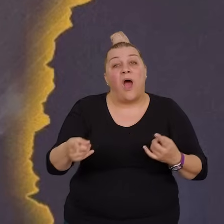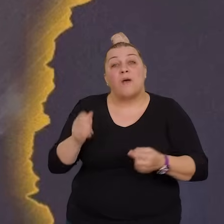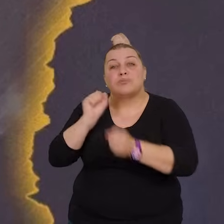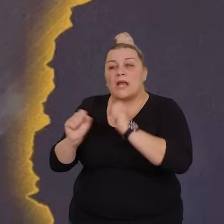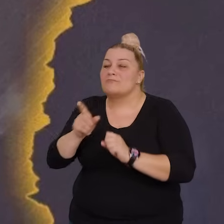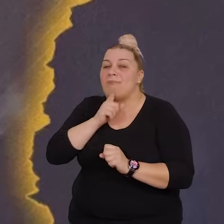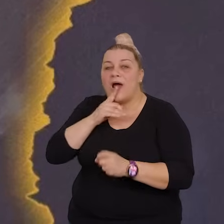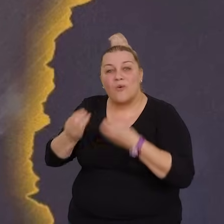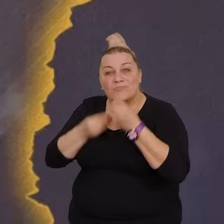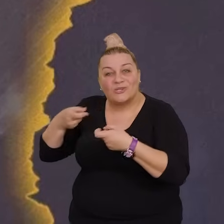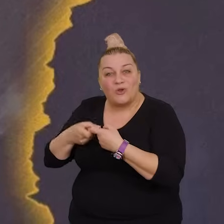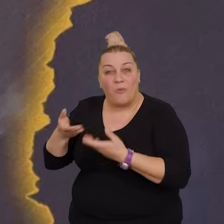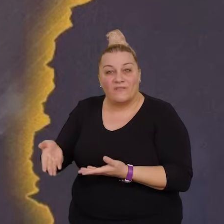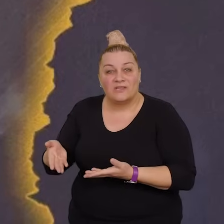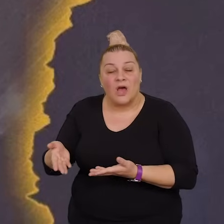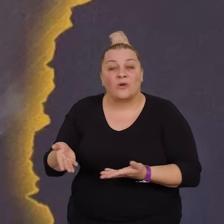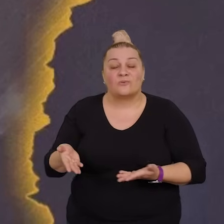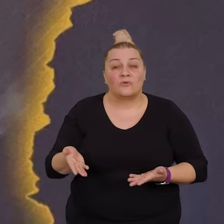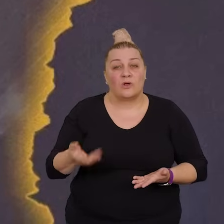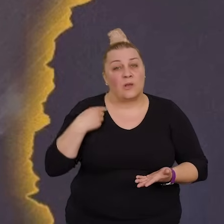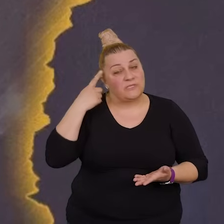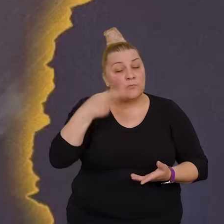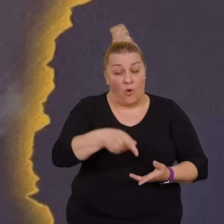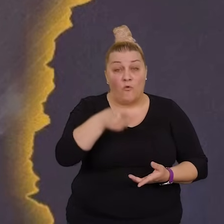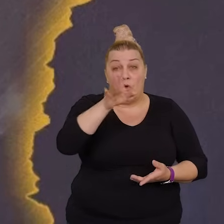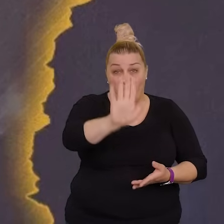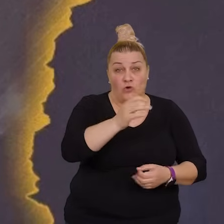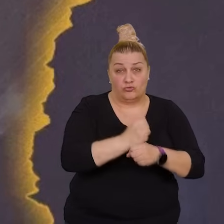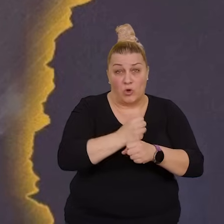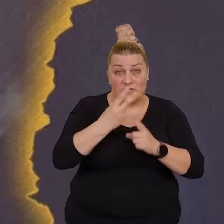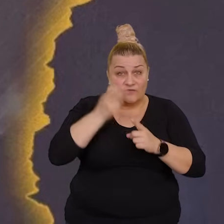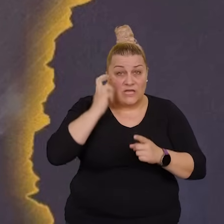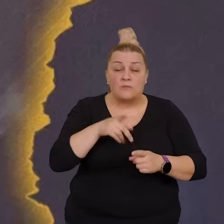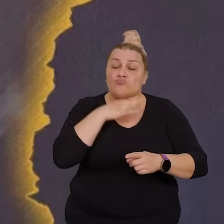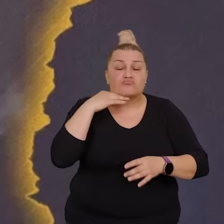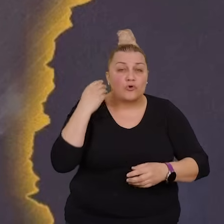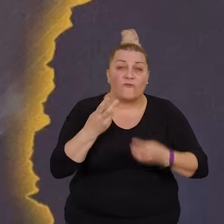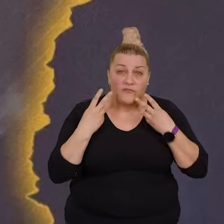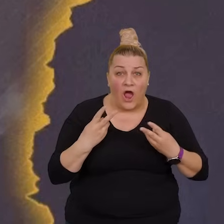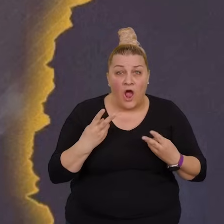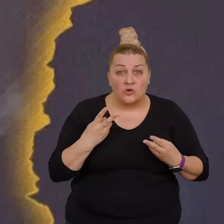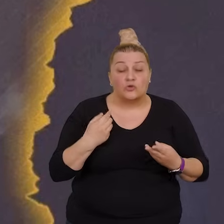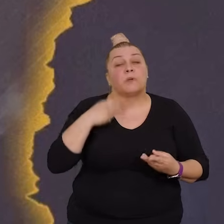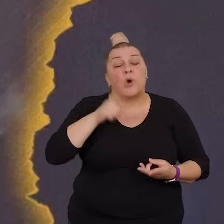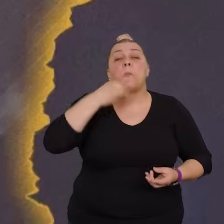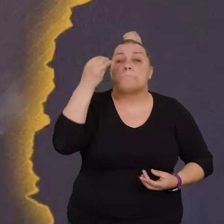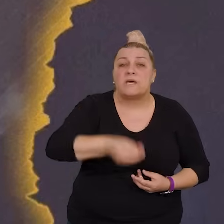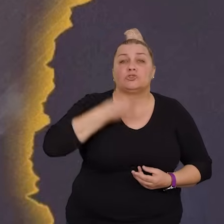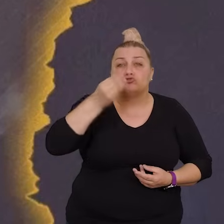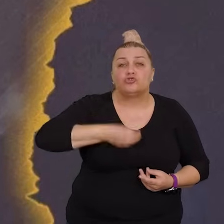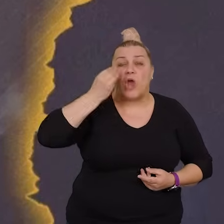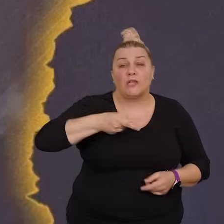malo govori ili nikako i vama hvala na ome što radite. Ja mislim da je to strašno važno da o tome pričamo, barem da govorimo o tome. Pa oni